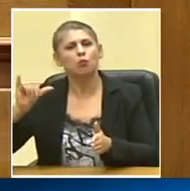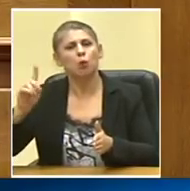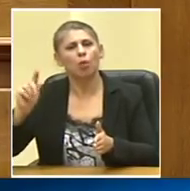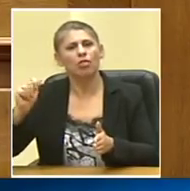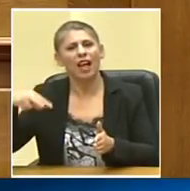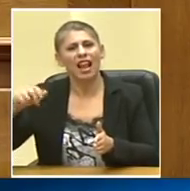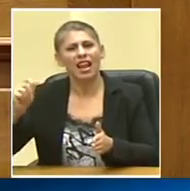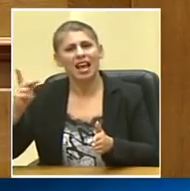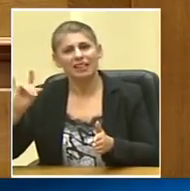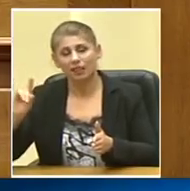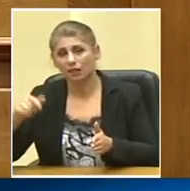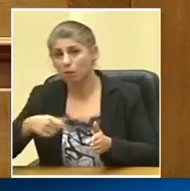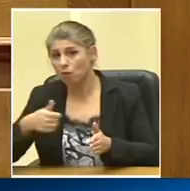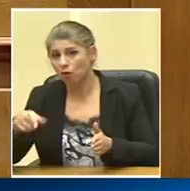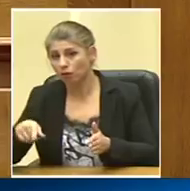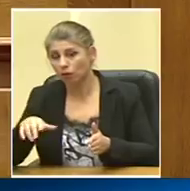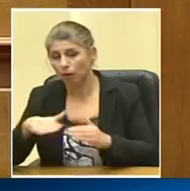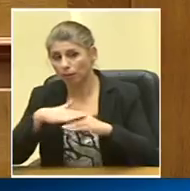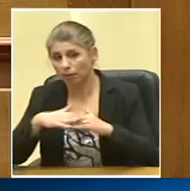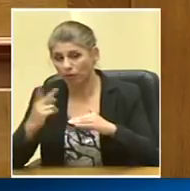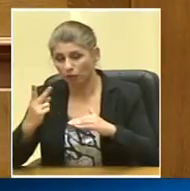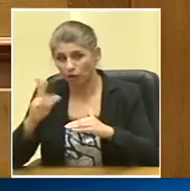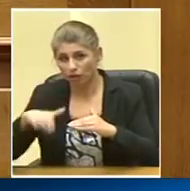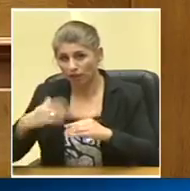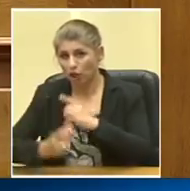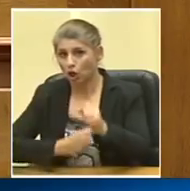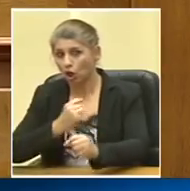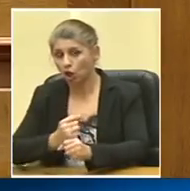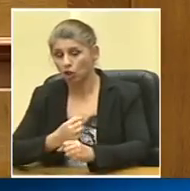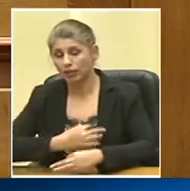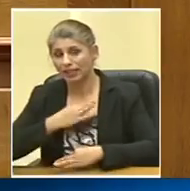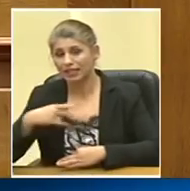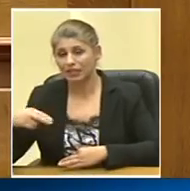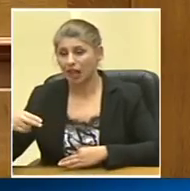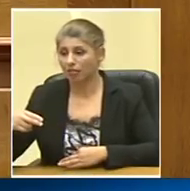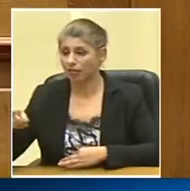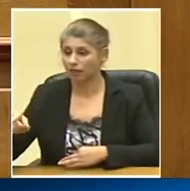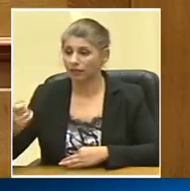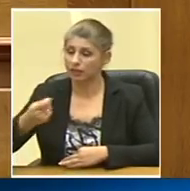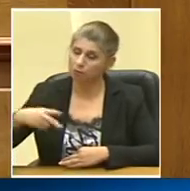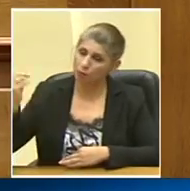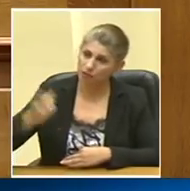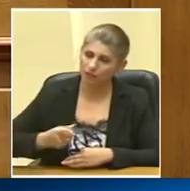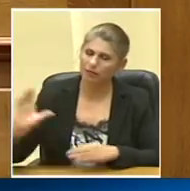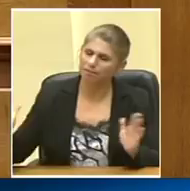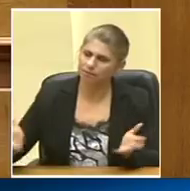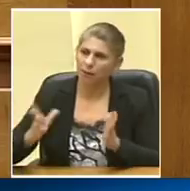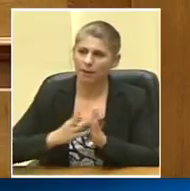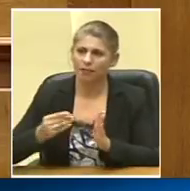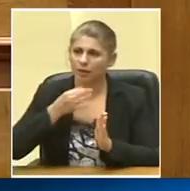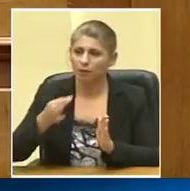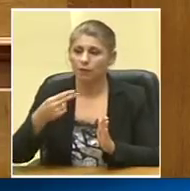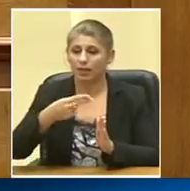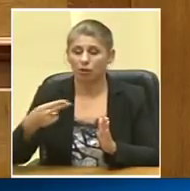Είναι μόνο αυτό το επίπεδο όμως των 2 τελευταίων χρόνων. Κύριοι συνάδελφοι της πλειοψηφίας, ας πούμε, για το